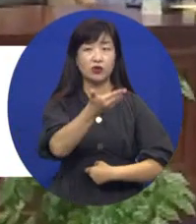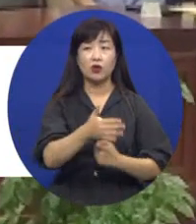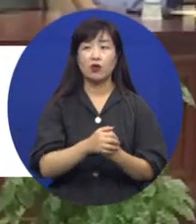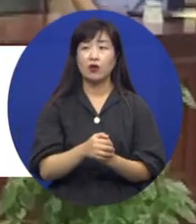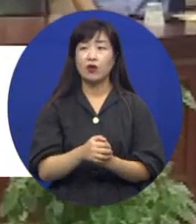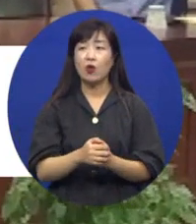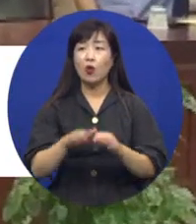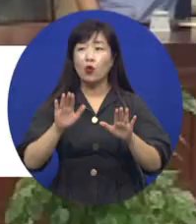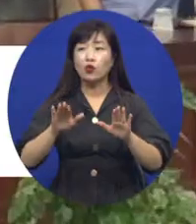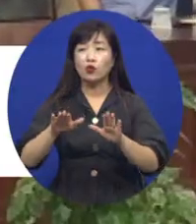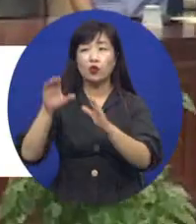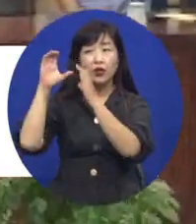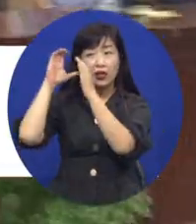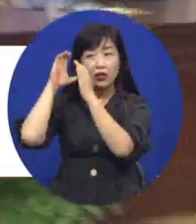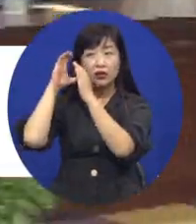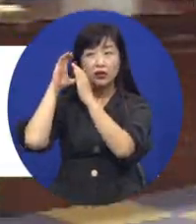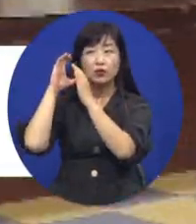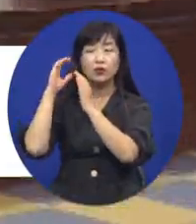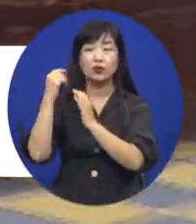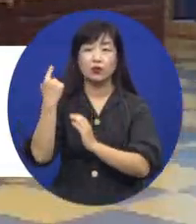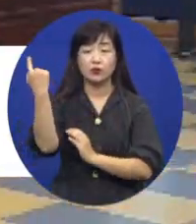오늘도